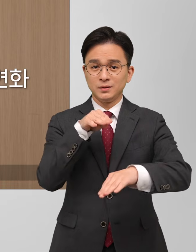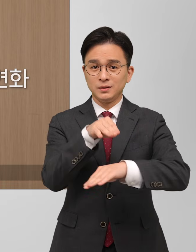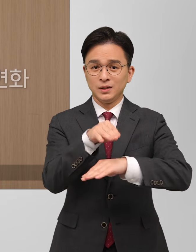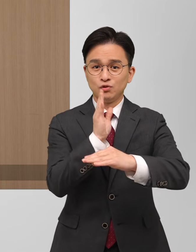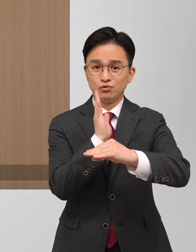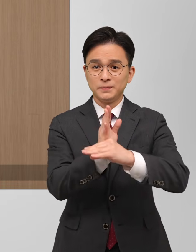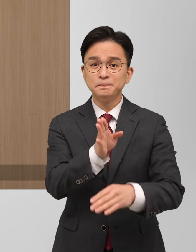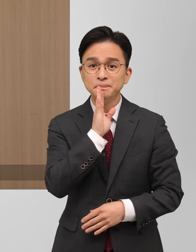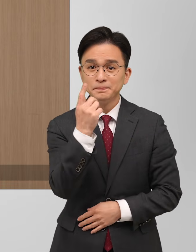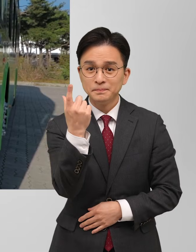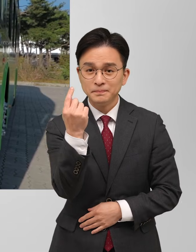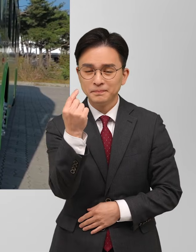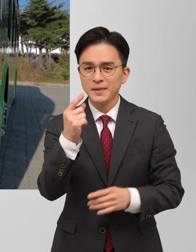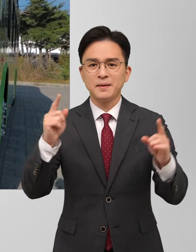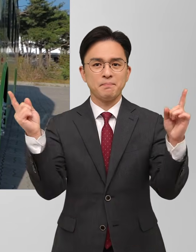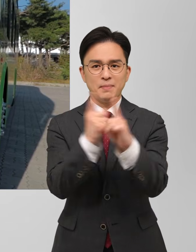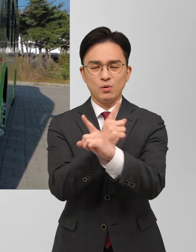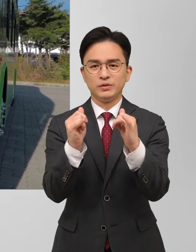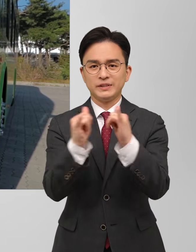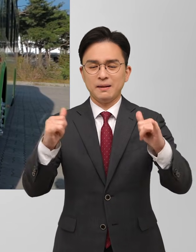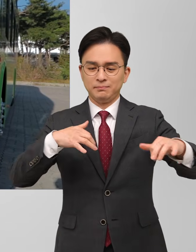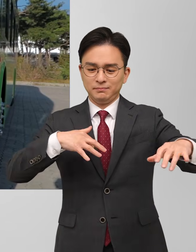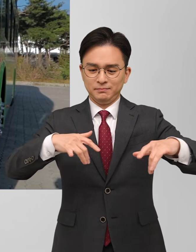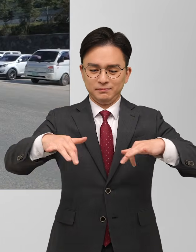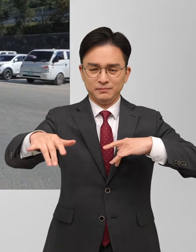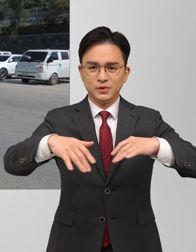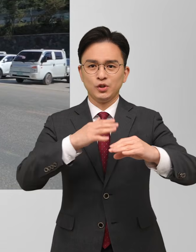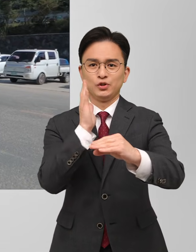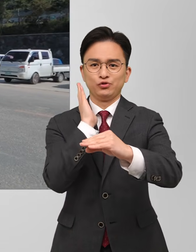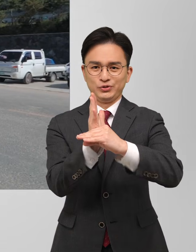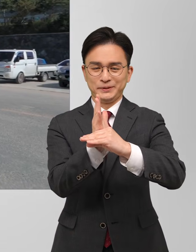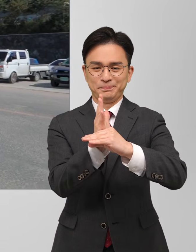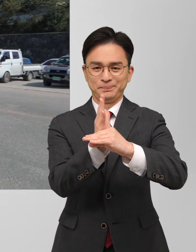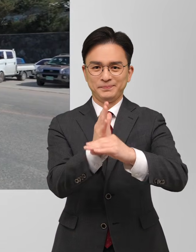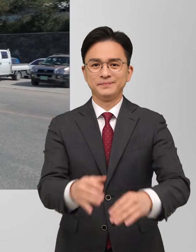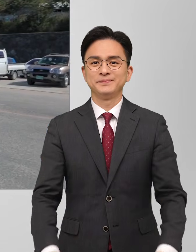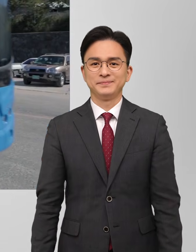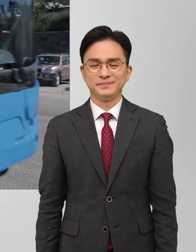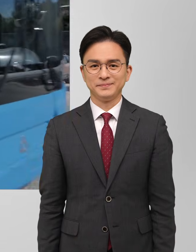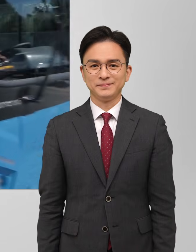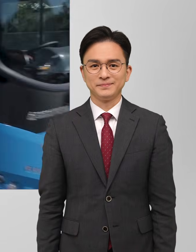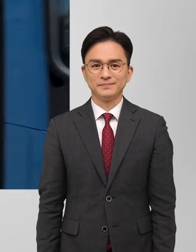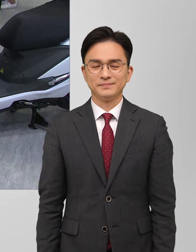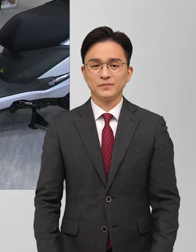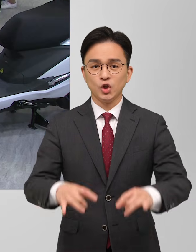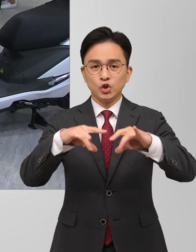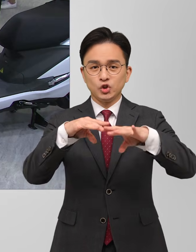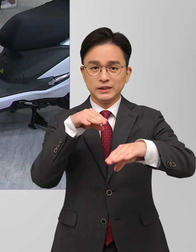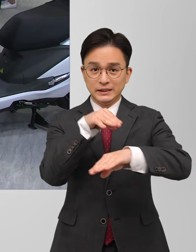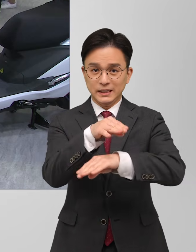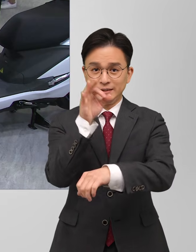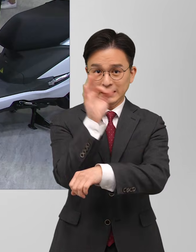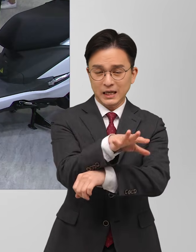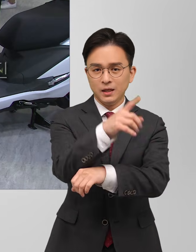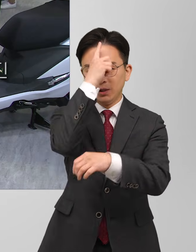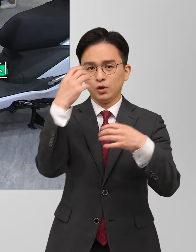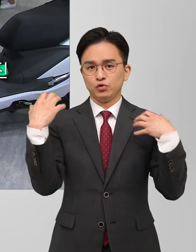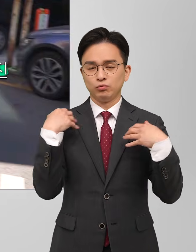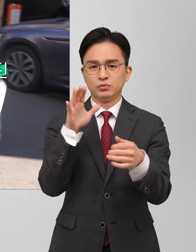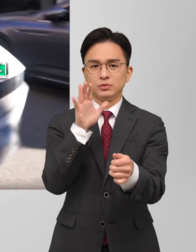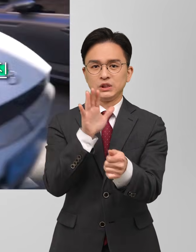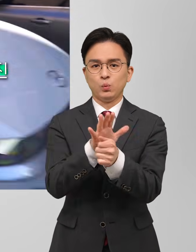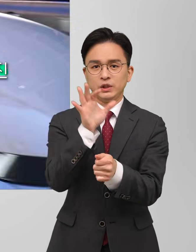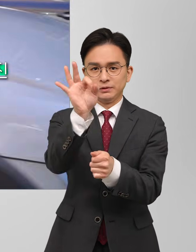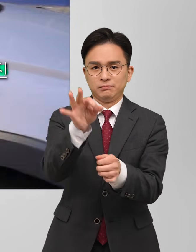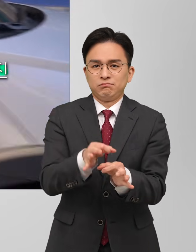중심의 기존 교통체계를 보다 보행자, 친환경 교통수단 중심으로 전환할 예정이며 이를 위해 전기